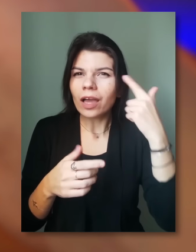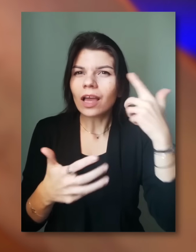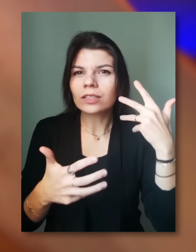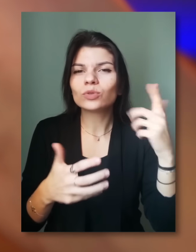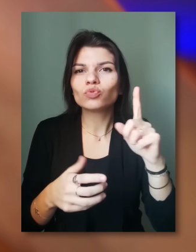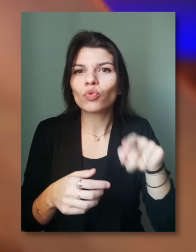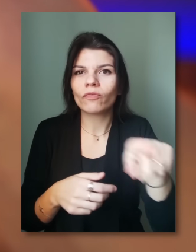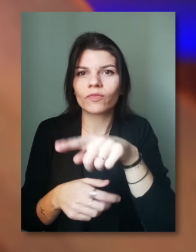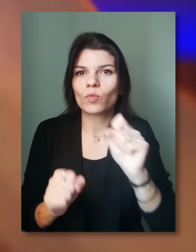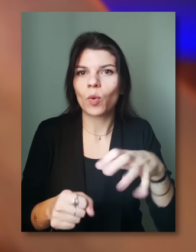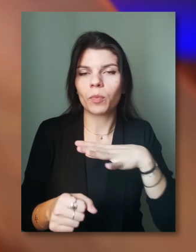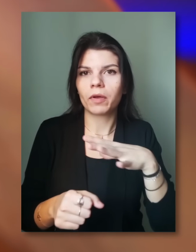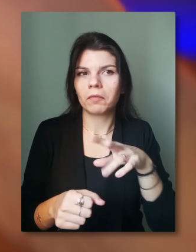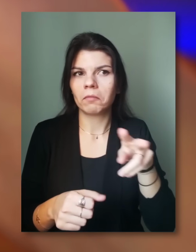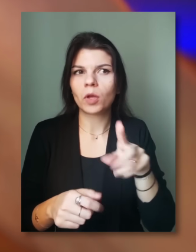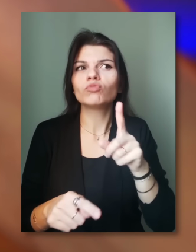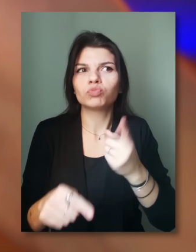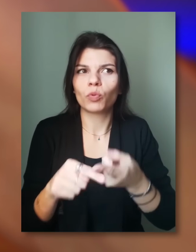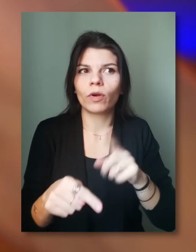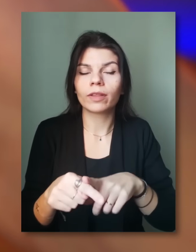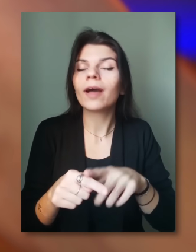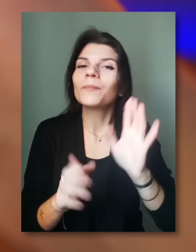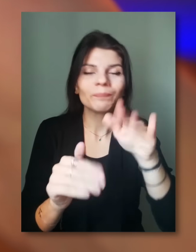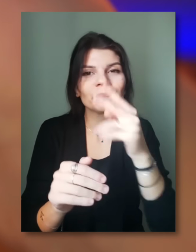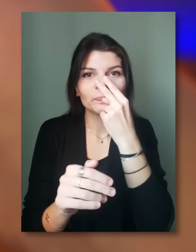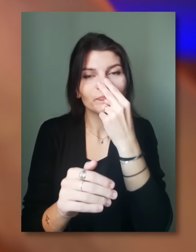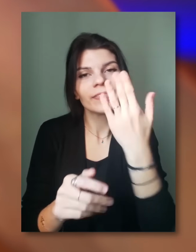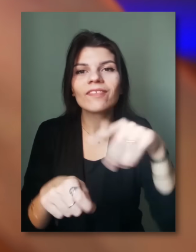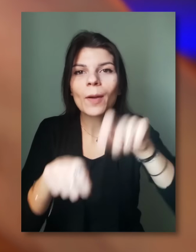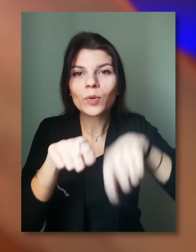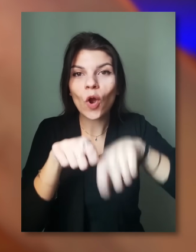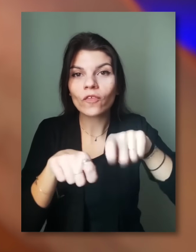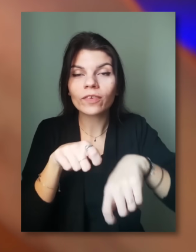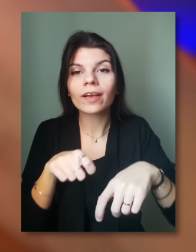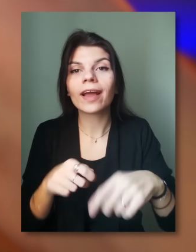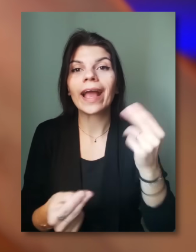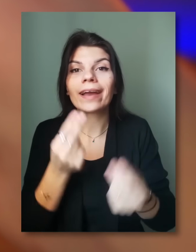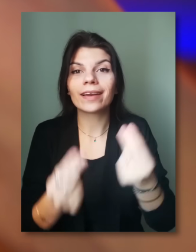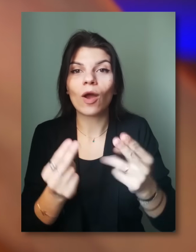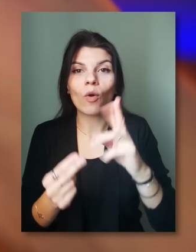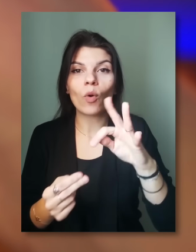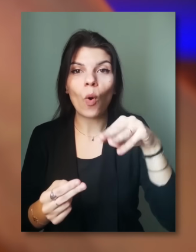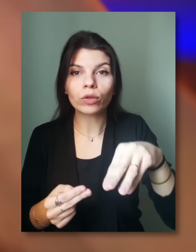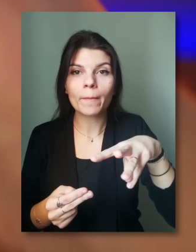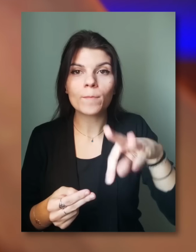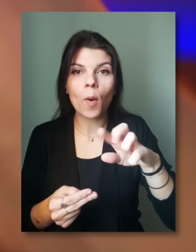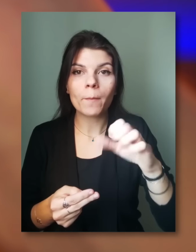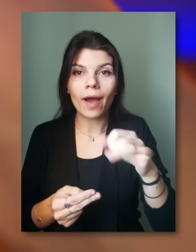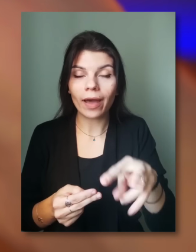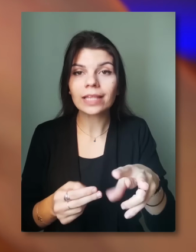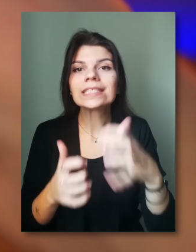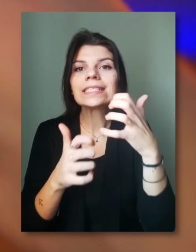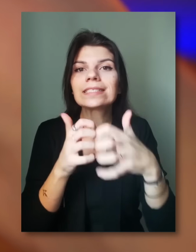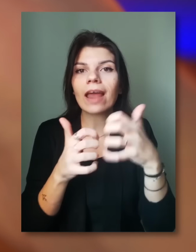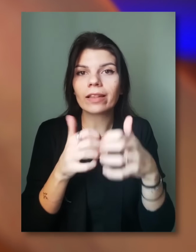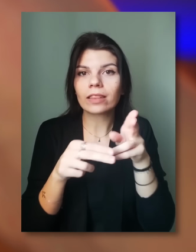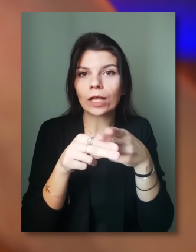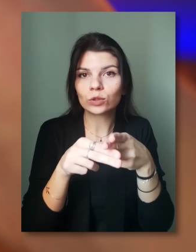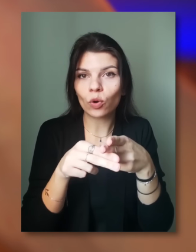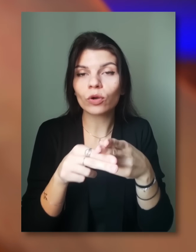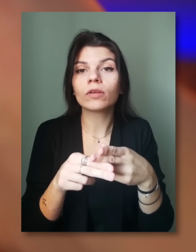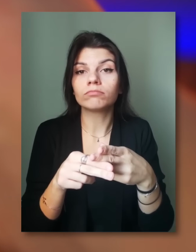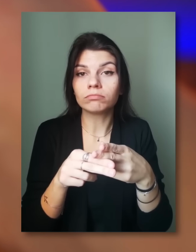словаможутьне всімбагатозначитищодо продуктивності,томуосьтести. CallofDuty:Mobileпрацюєнасередніх налаштуванняхграфікизістабільною